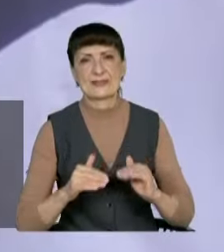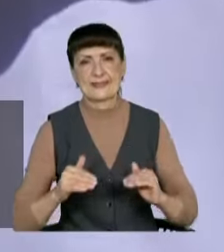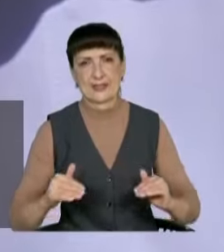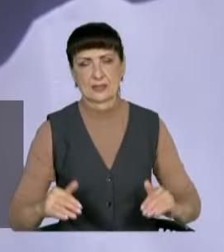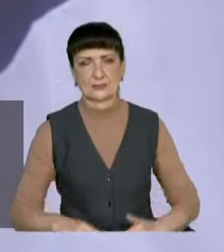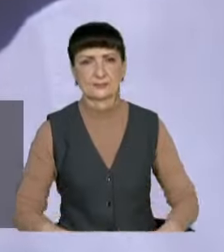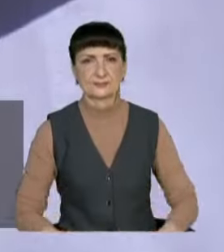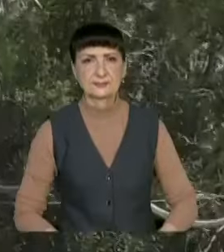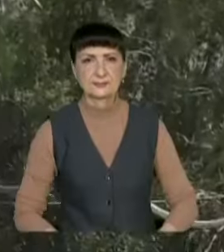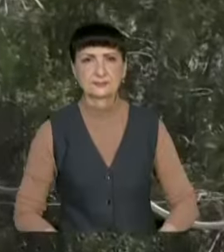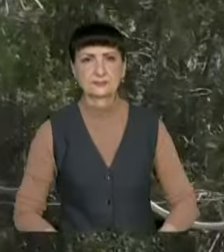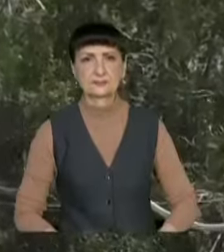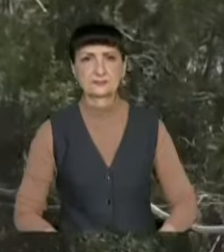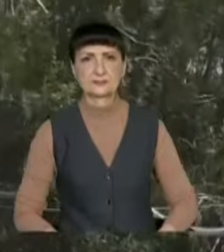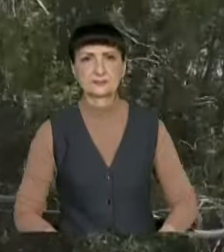несовершеннолетних.